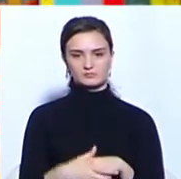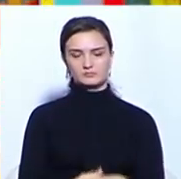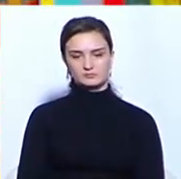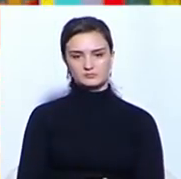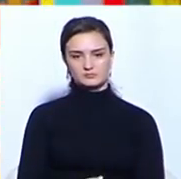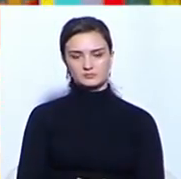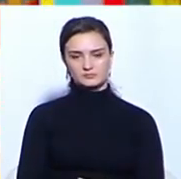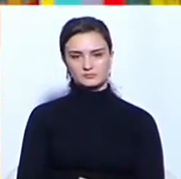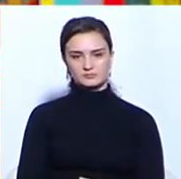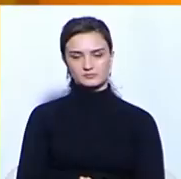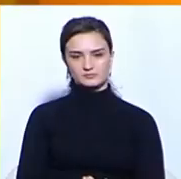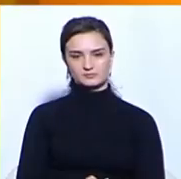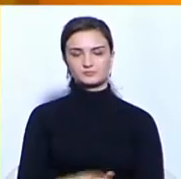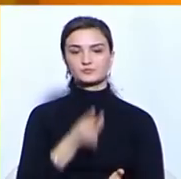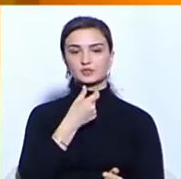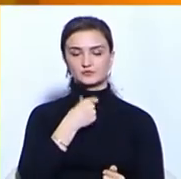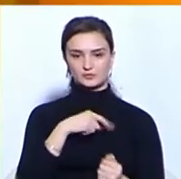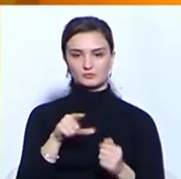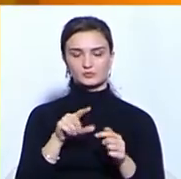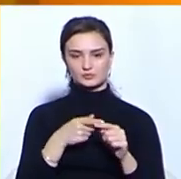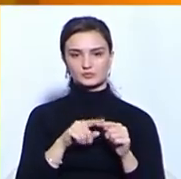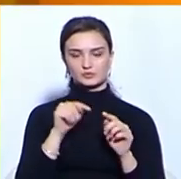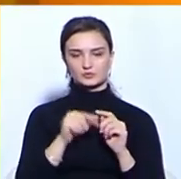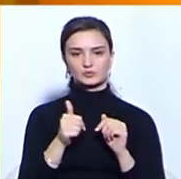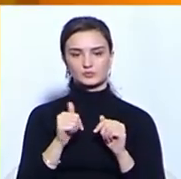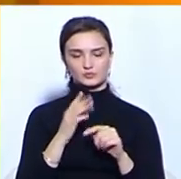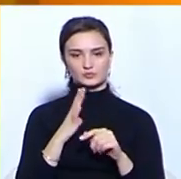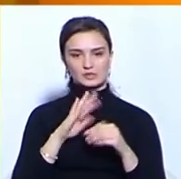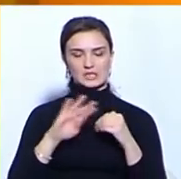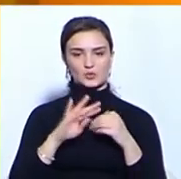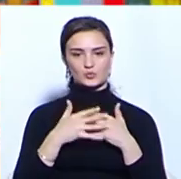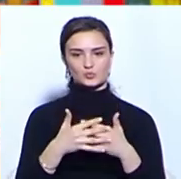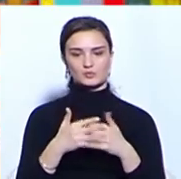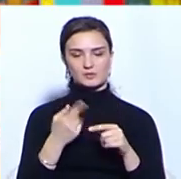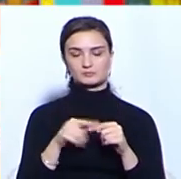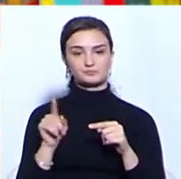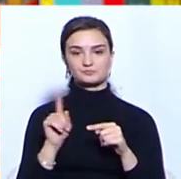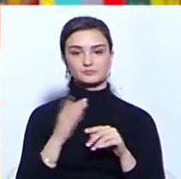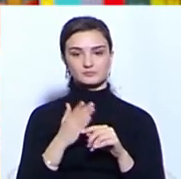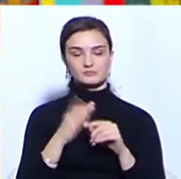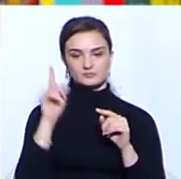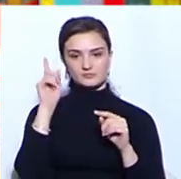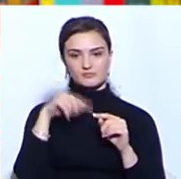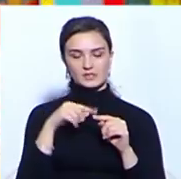და როდესაც ლაპარაკობთ გარეულობაში როგორ მოვიქეცით? ეხლა აი ამ შემთხვევაში რა შეიძლება საქმე?